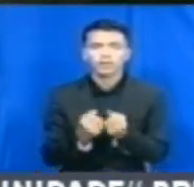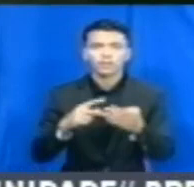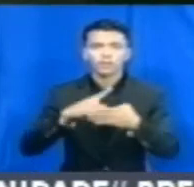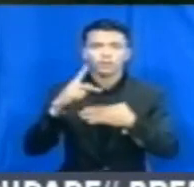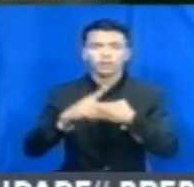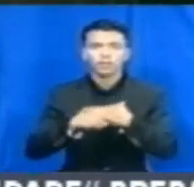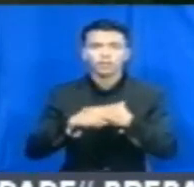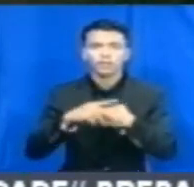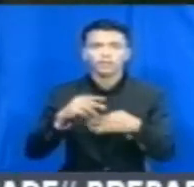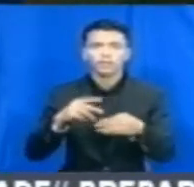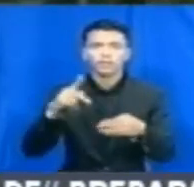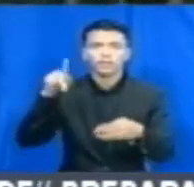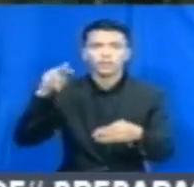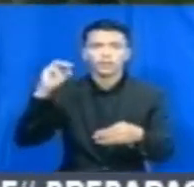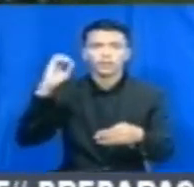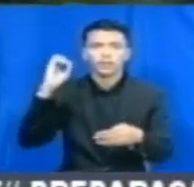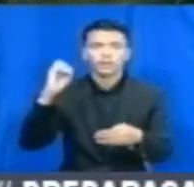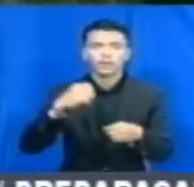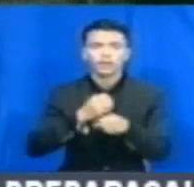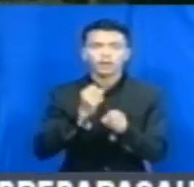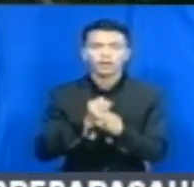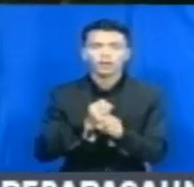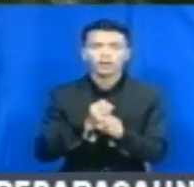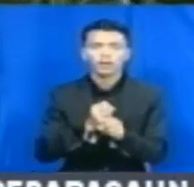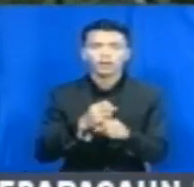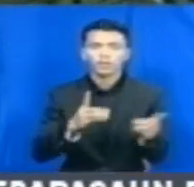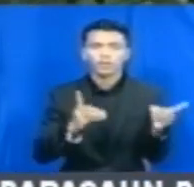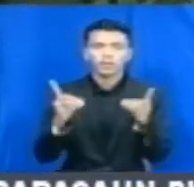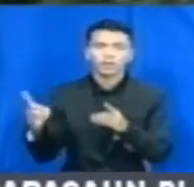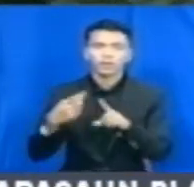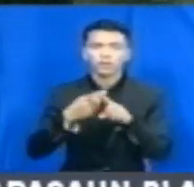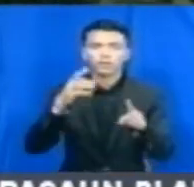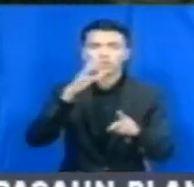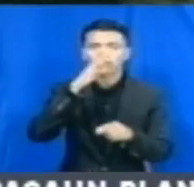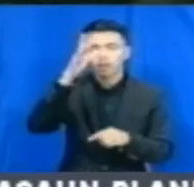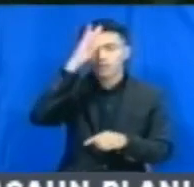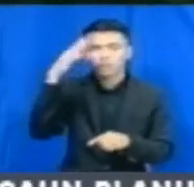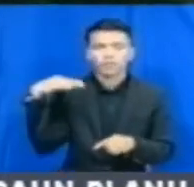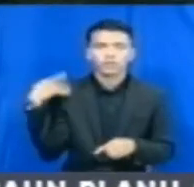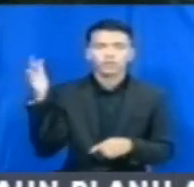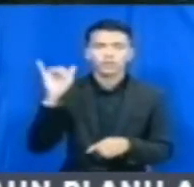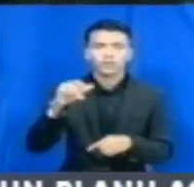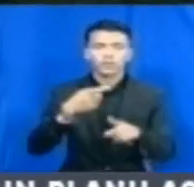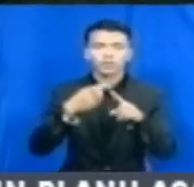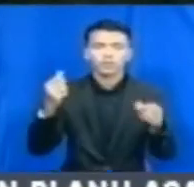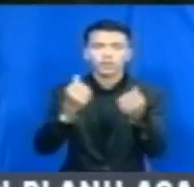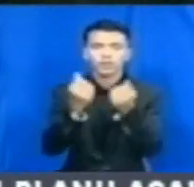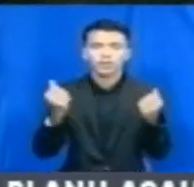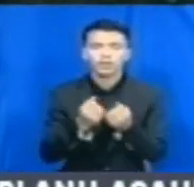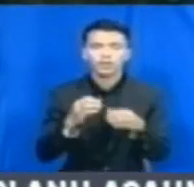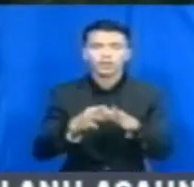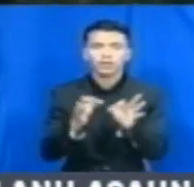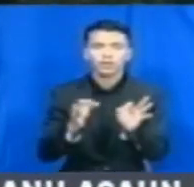Programa mão de obra posto administrativo ne implementa direita husi inang amang foi insaisira iha aldeia refere hori hadi estrada